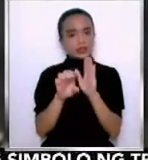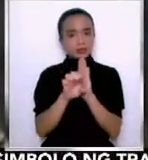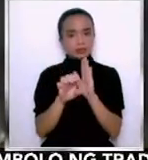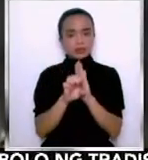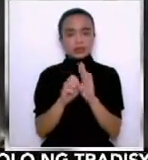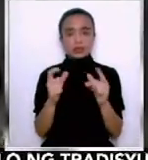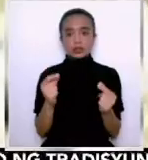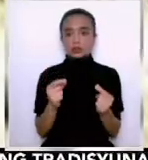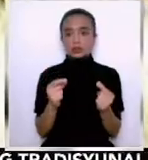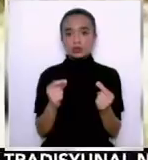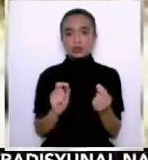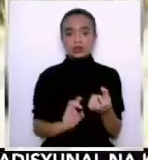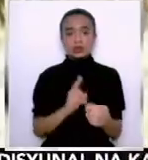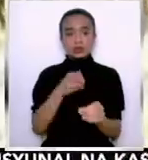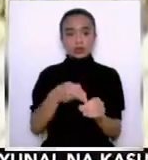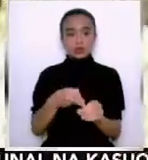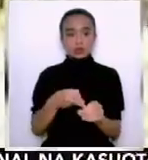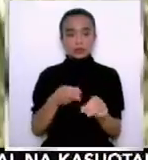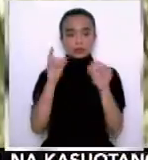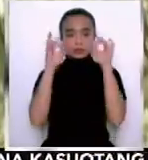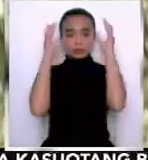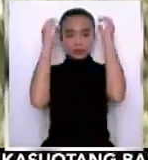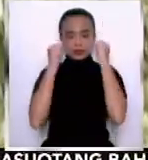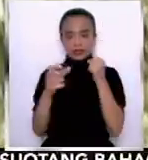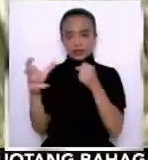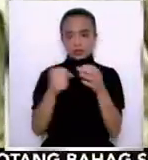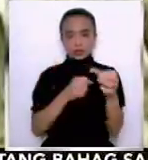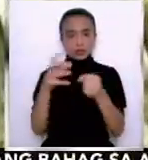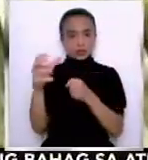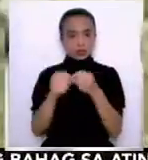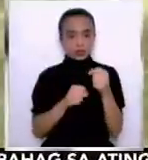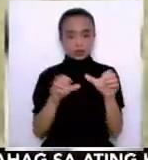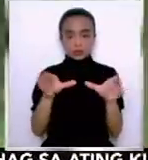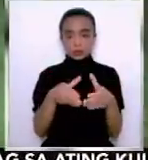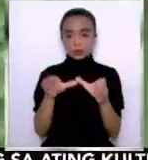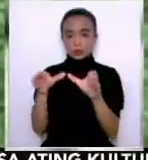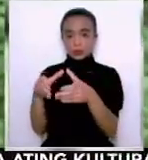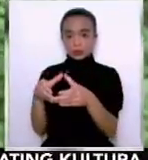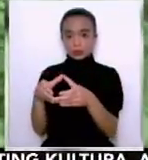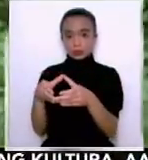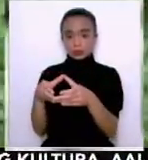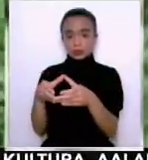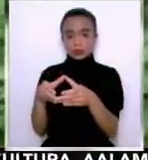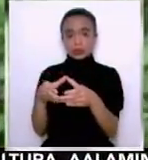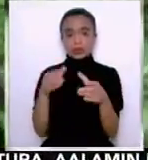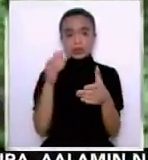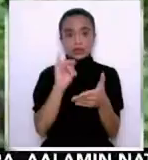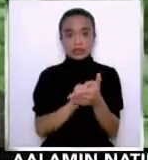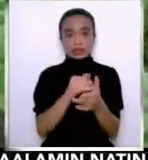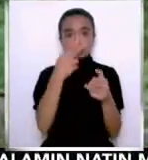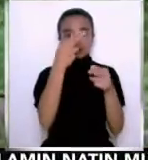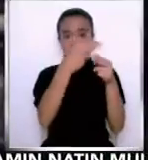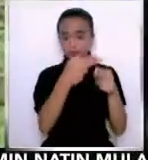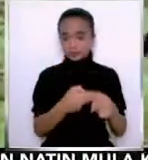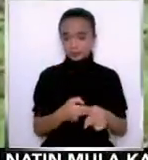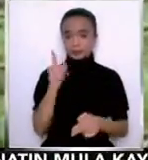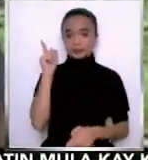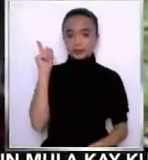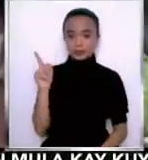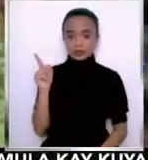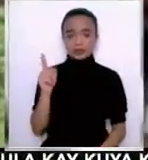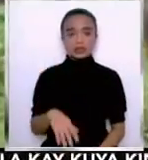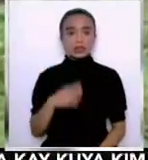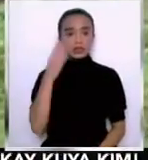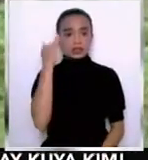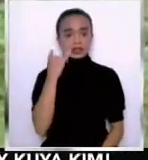sa terorismo at pag-recruit sa mga teroristang grupo ang mga nasabing individual. Base daw yan sa